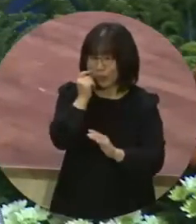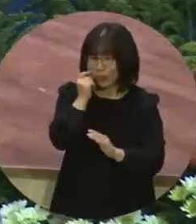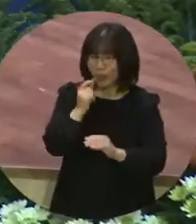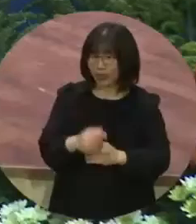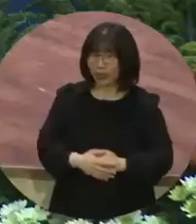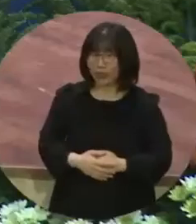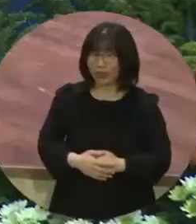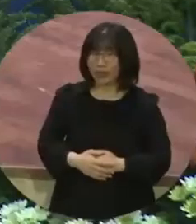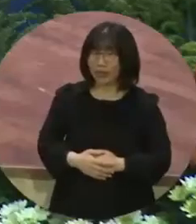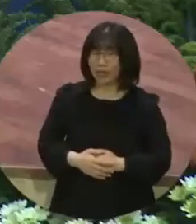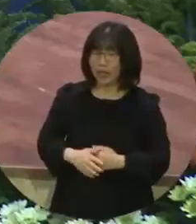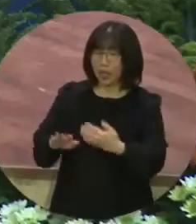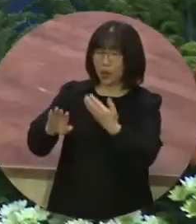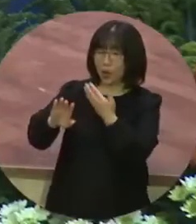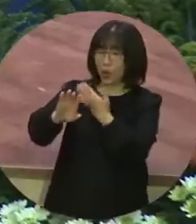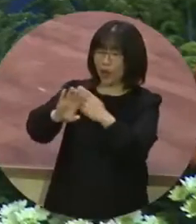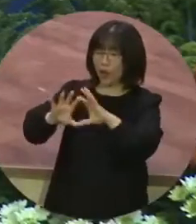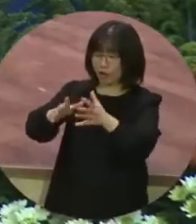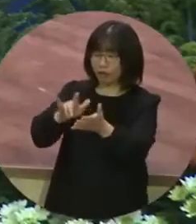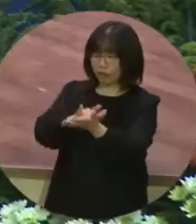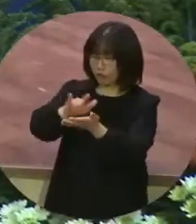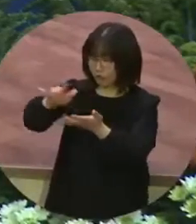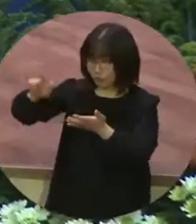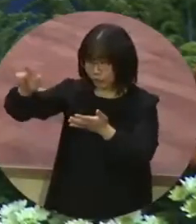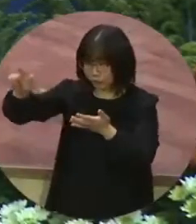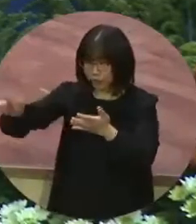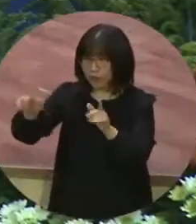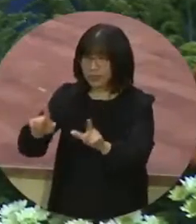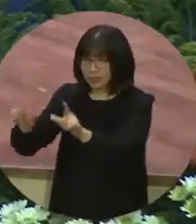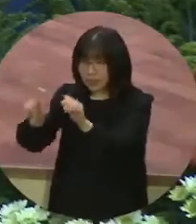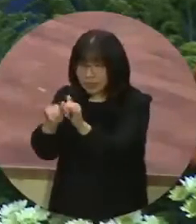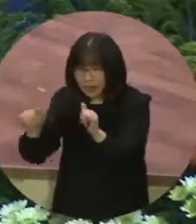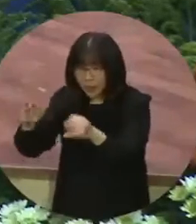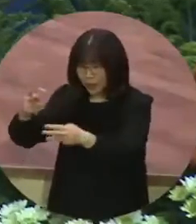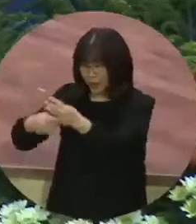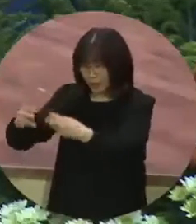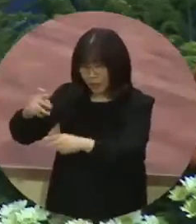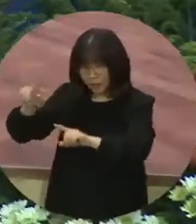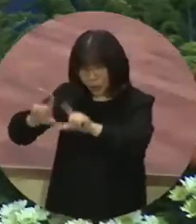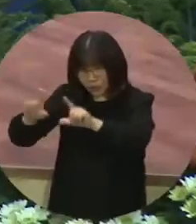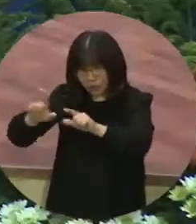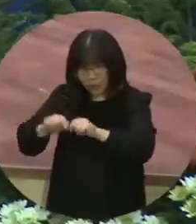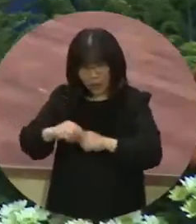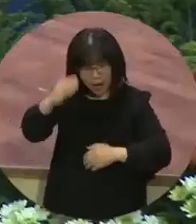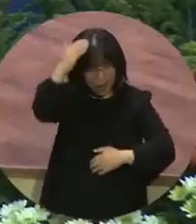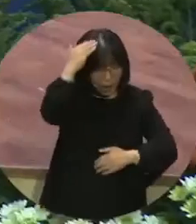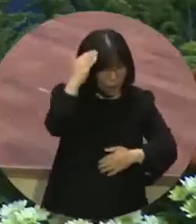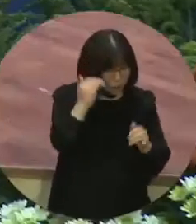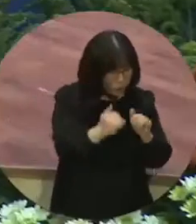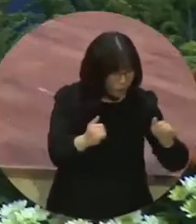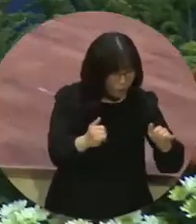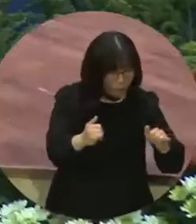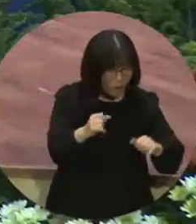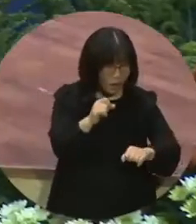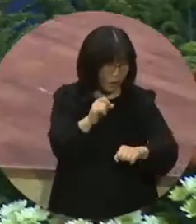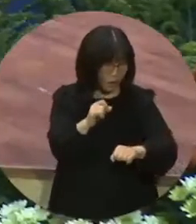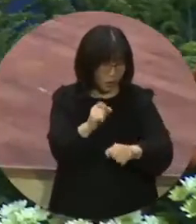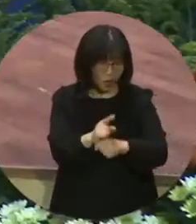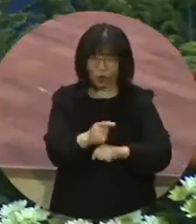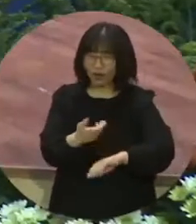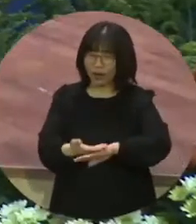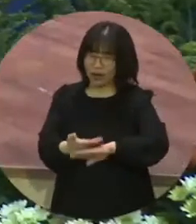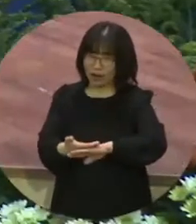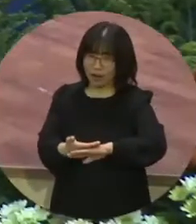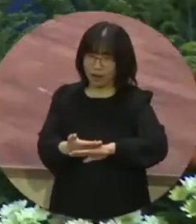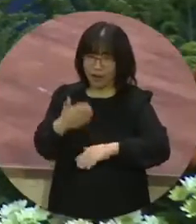저 이민 간 한국 사람들요. 이 렘넌트들 보면요. 한국 사람인데 100% 한국 사람이잖아요.